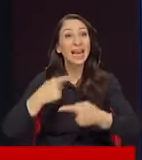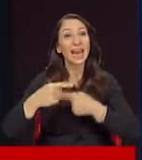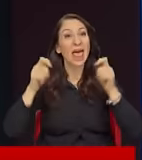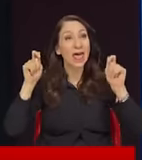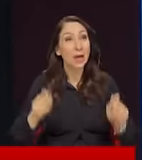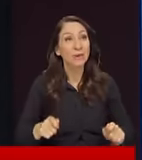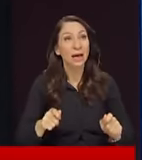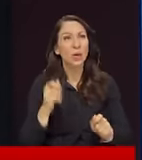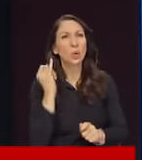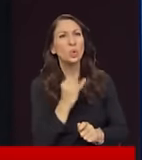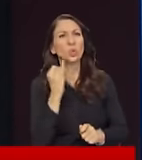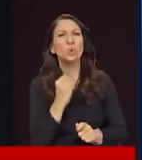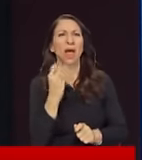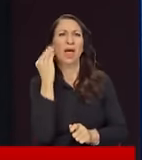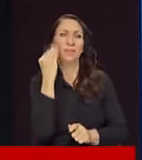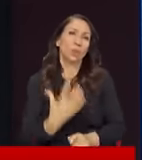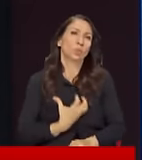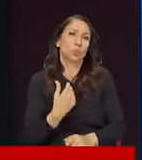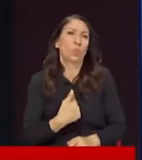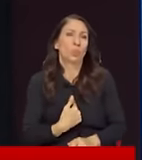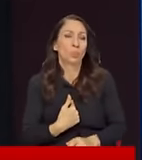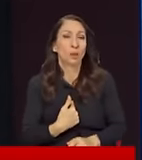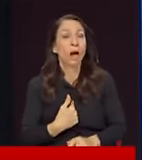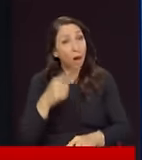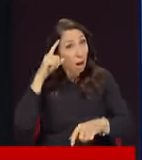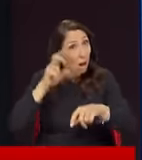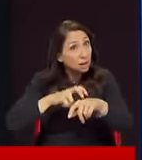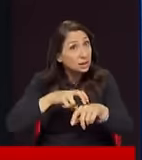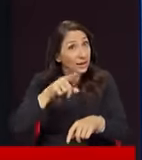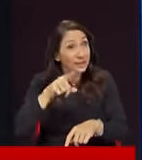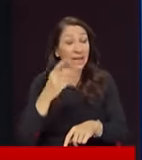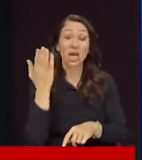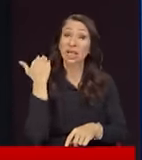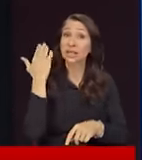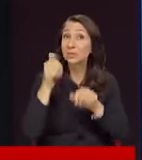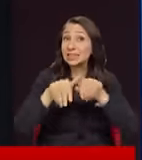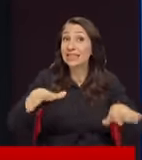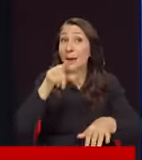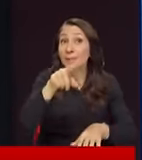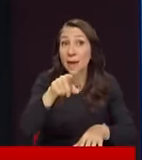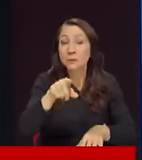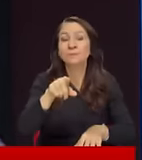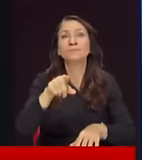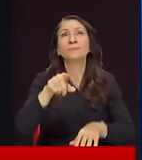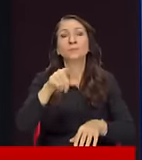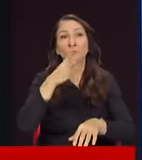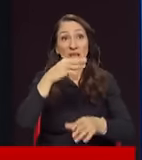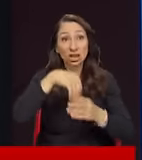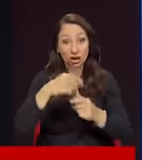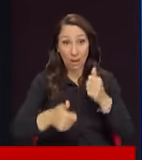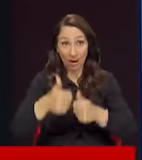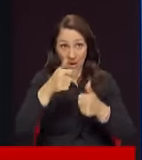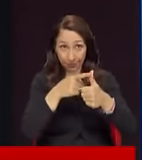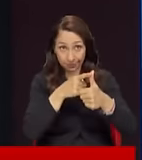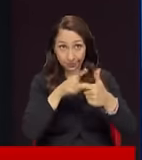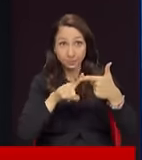yapılan kötülükler anlamında üzüntü var. Hatırlarsanız geçmiş sistemde yani İçişleri